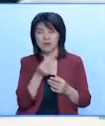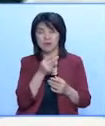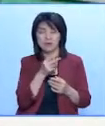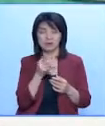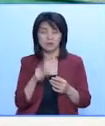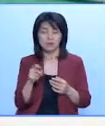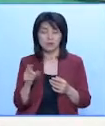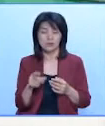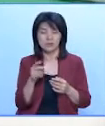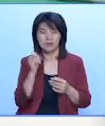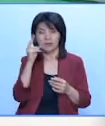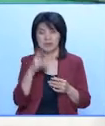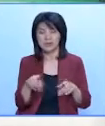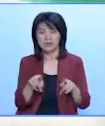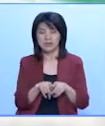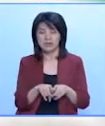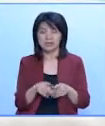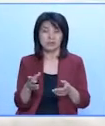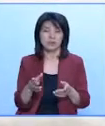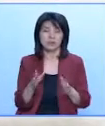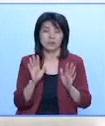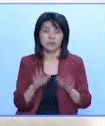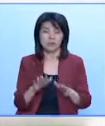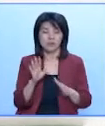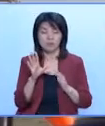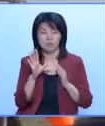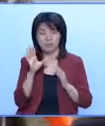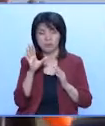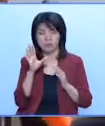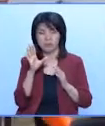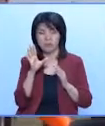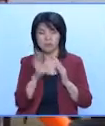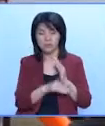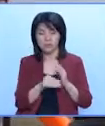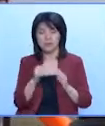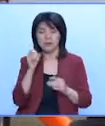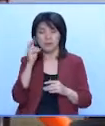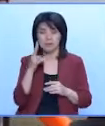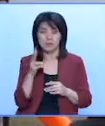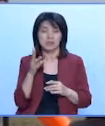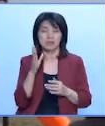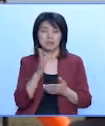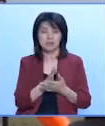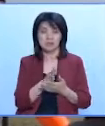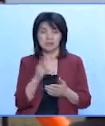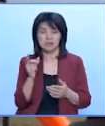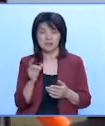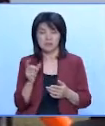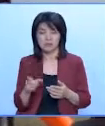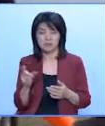бактицит суспенсия түрінде емес, ұнтақ түрінде сатып алынған. Оны өңдеу алдында препарат ерітіледі, содан кейін ғана